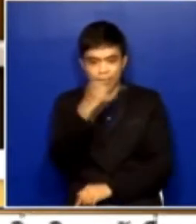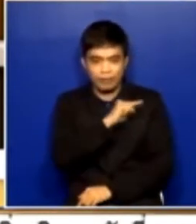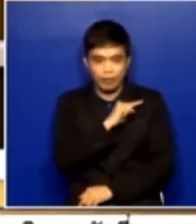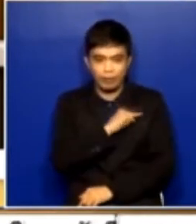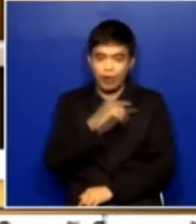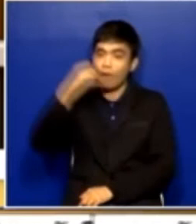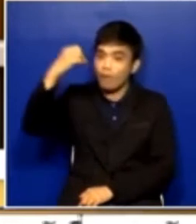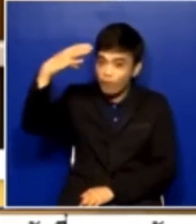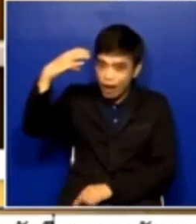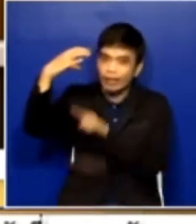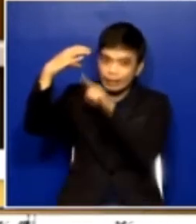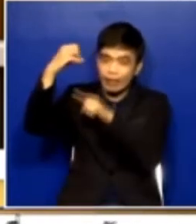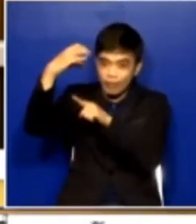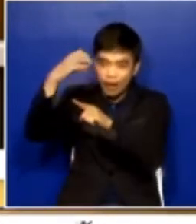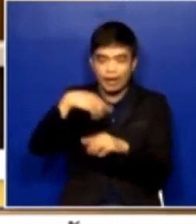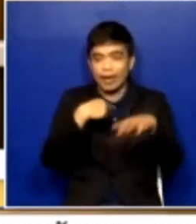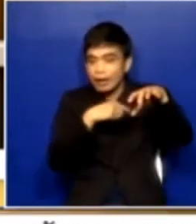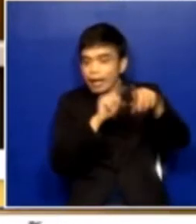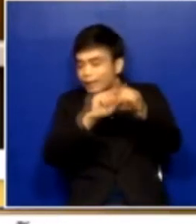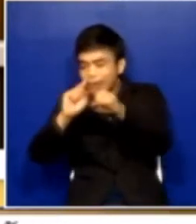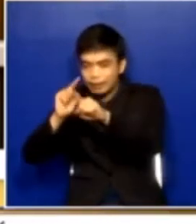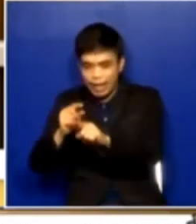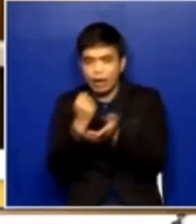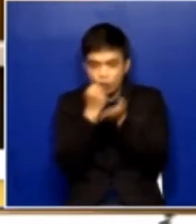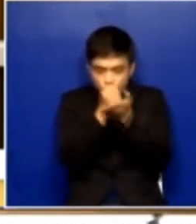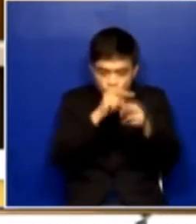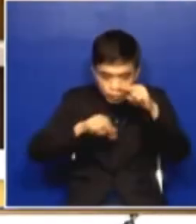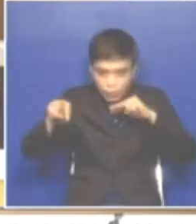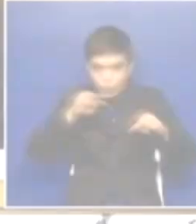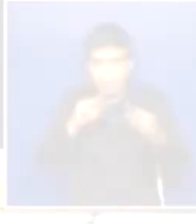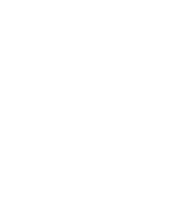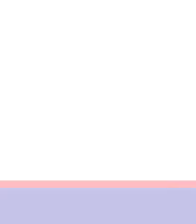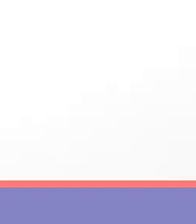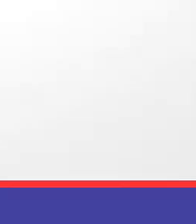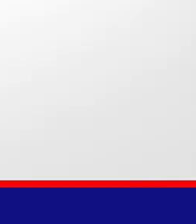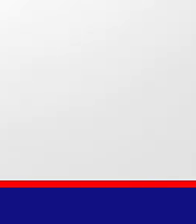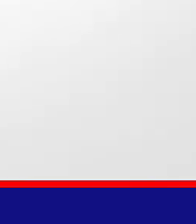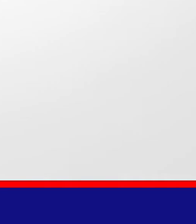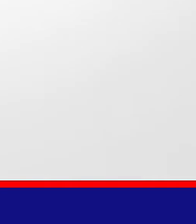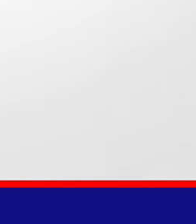ไฟฟ้านครหลวงและหน่วยงานที่รับผิดชอบอื่นๆช่วยเร่งดูแลด้วยครับขอบคุณครับท่านประธาน ครับ